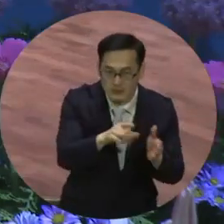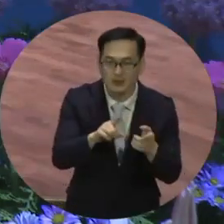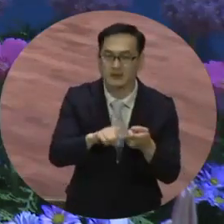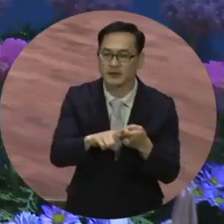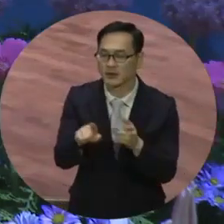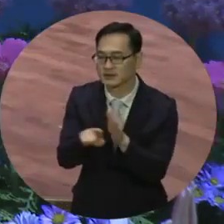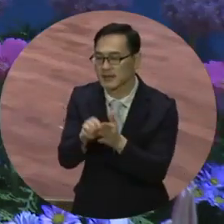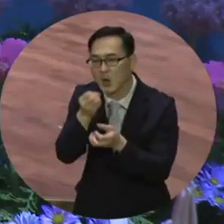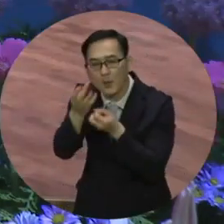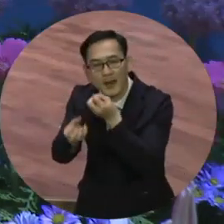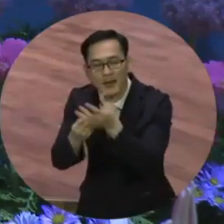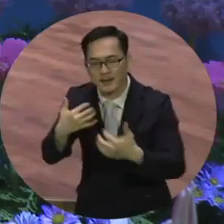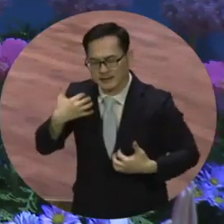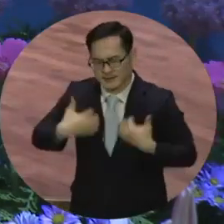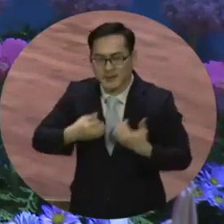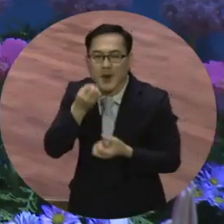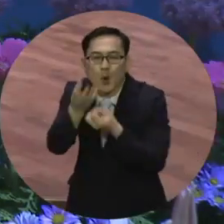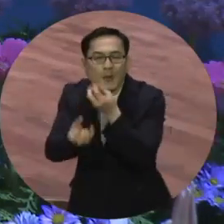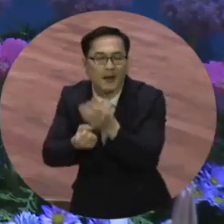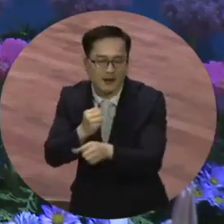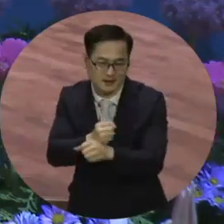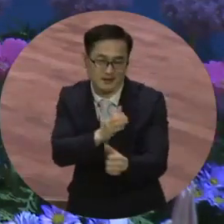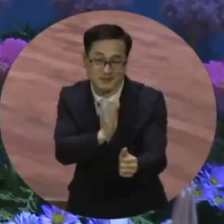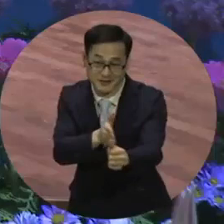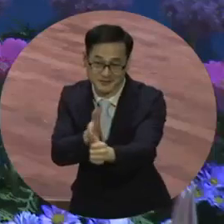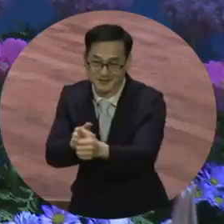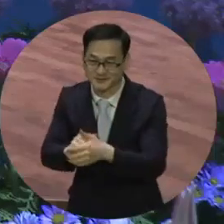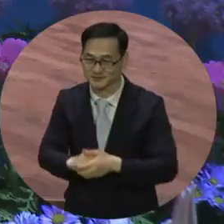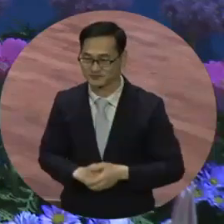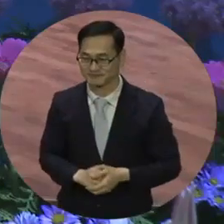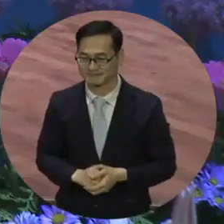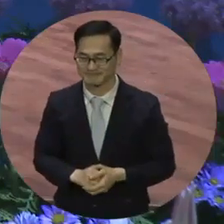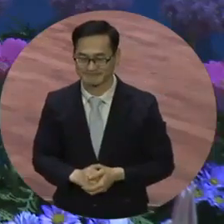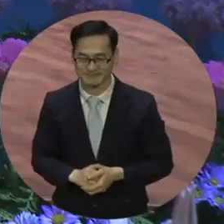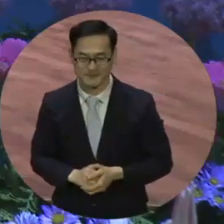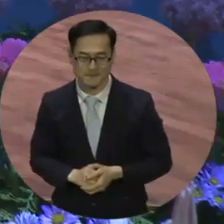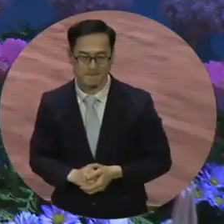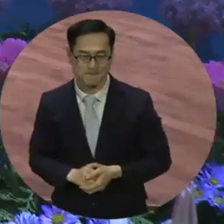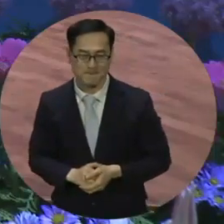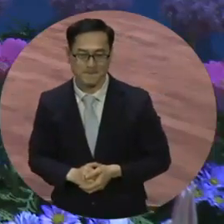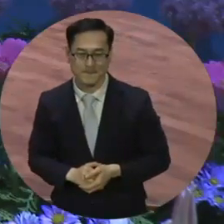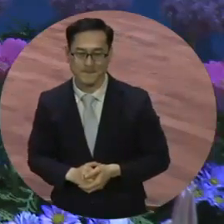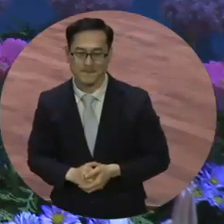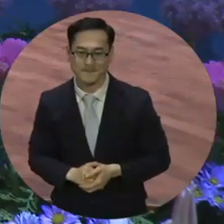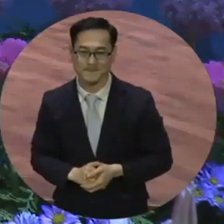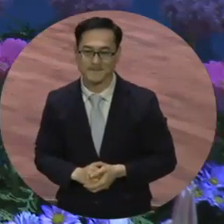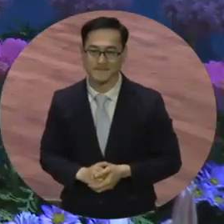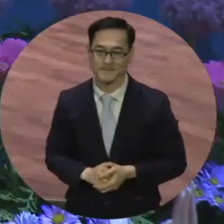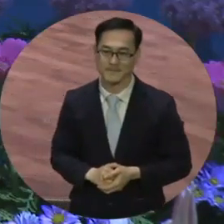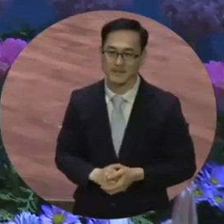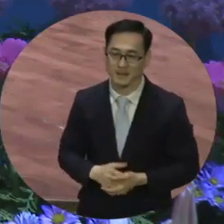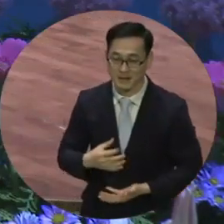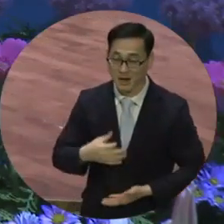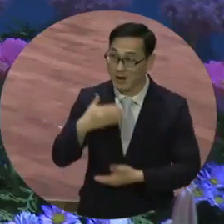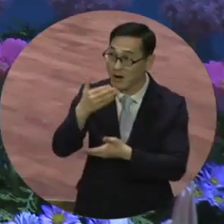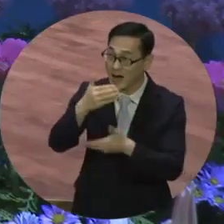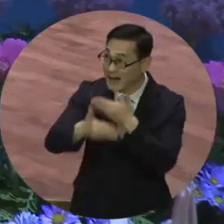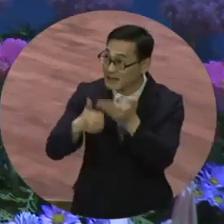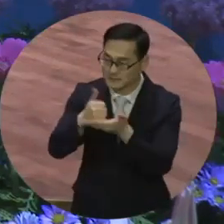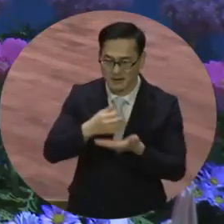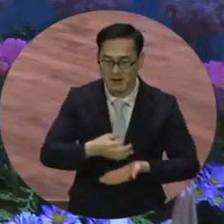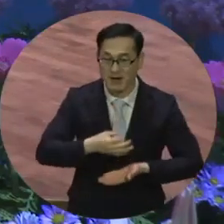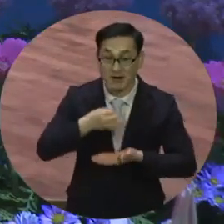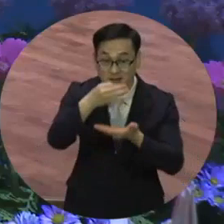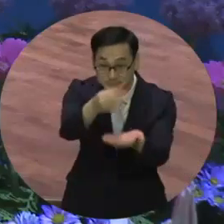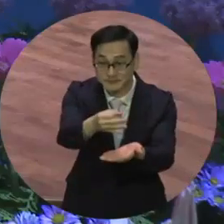고백이 되어야 돼. 하나님 앞에 내가 어떻게 기도할 수 있는 이 어마어마한 특권을 하나님 주셨습니까?